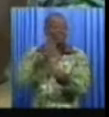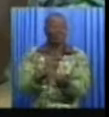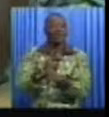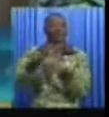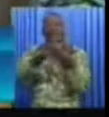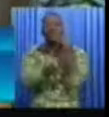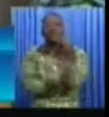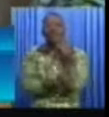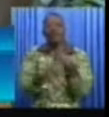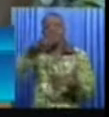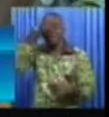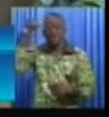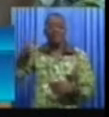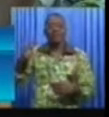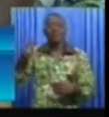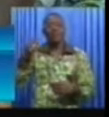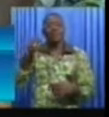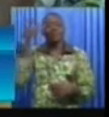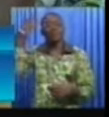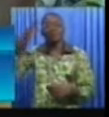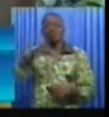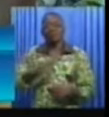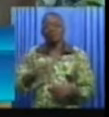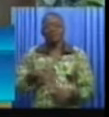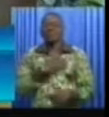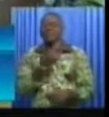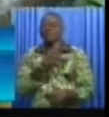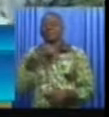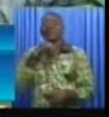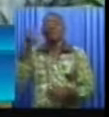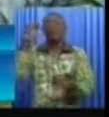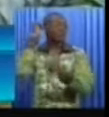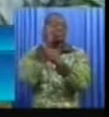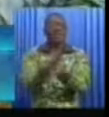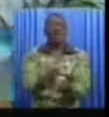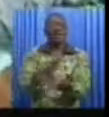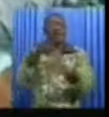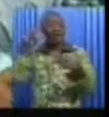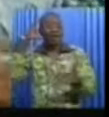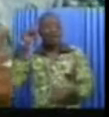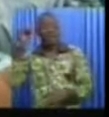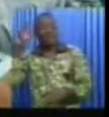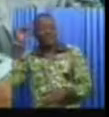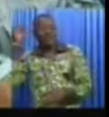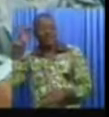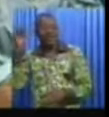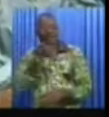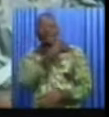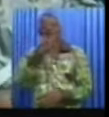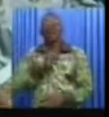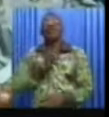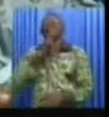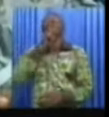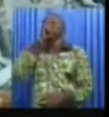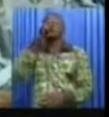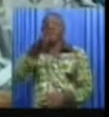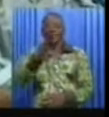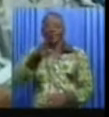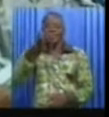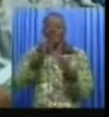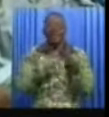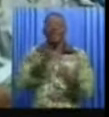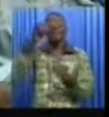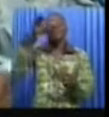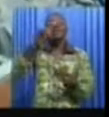parce qu'on s'inquiète qu'on n'est pas prêt à l'expérience. Et je suis certain que si je demande